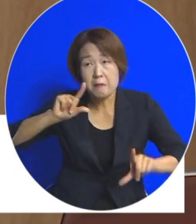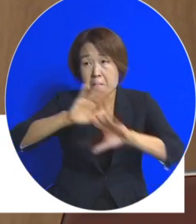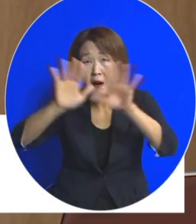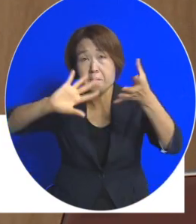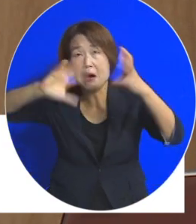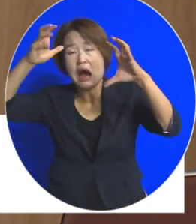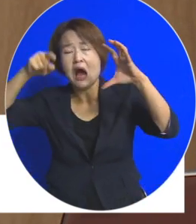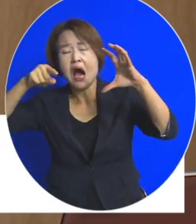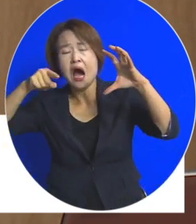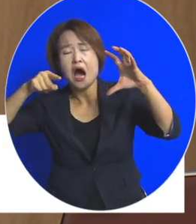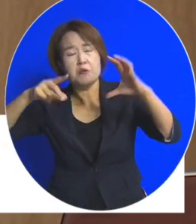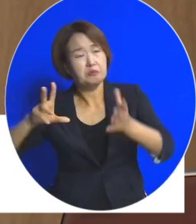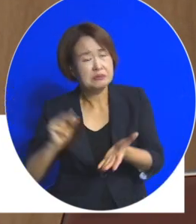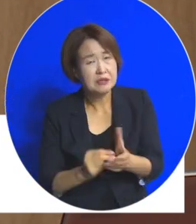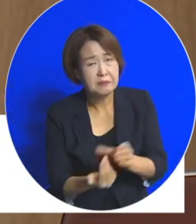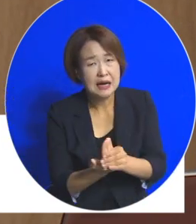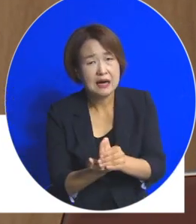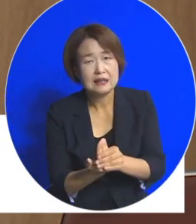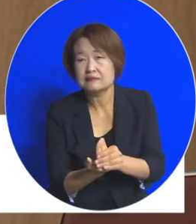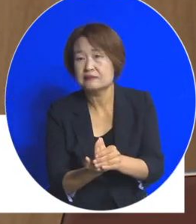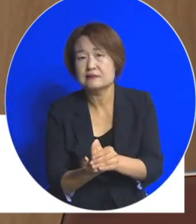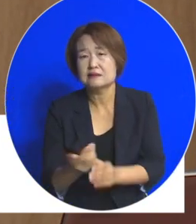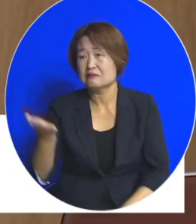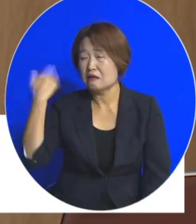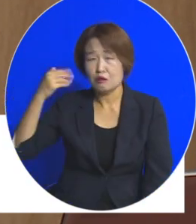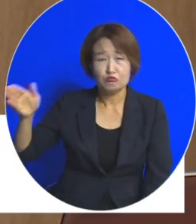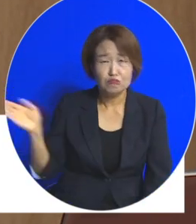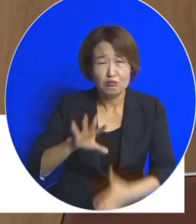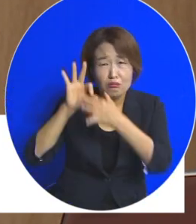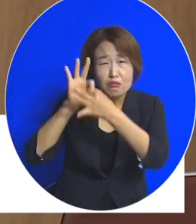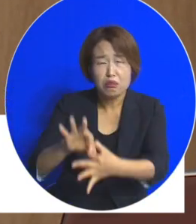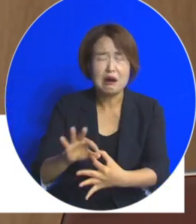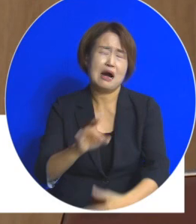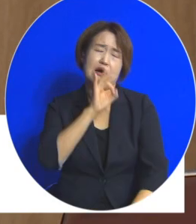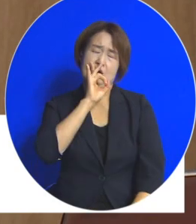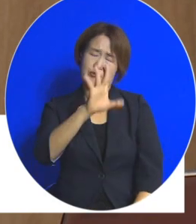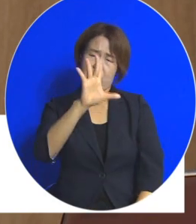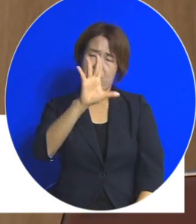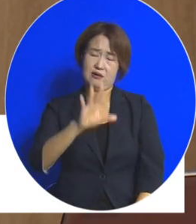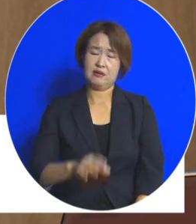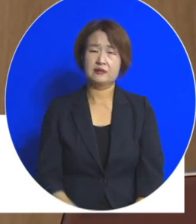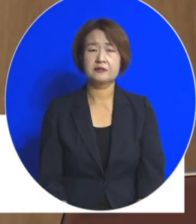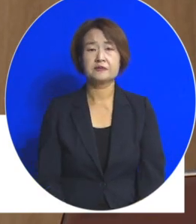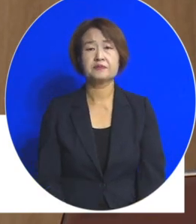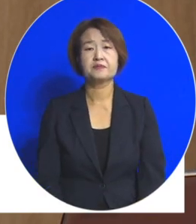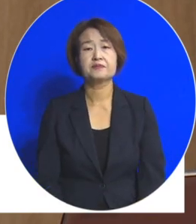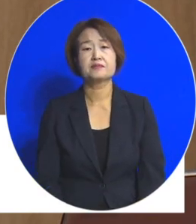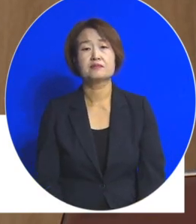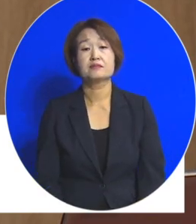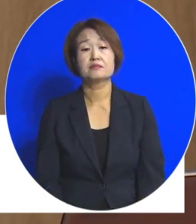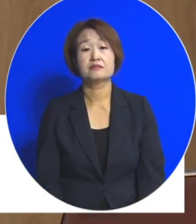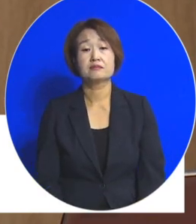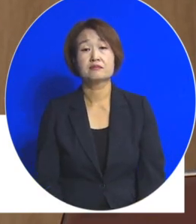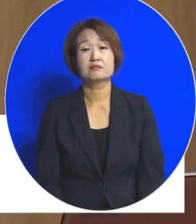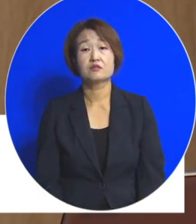해온 방식으로는 대응할 수 없습니다 그렇게 해서도 안 됩니다